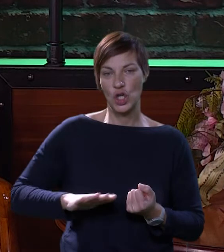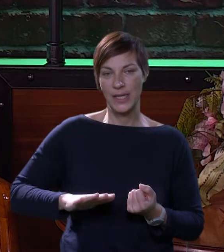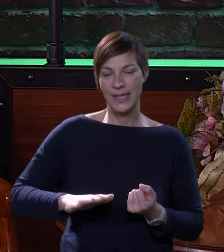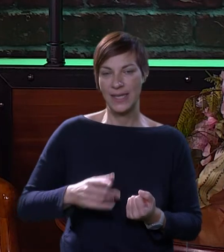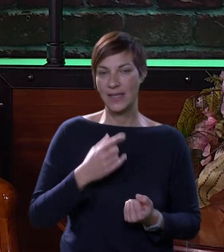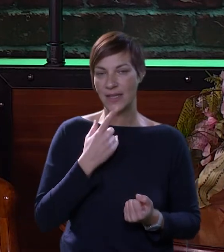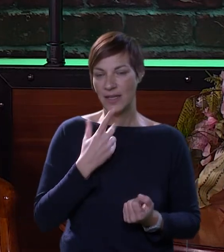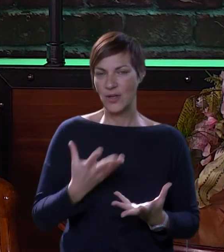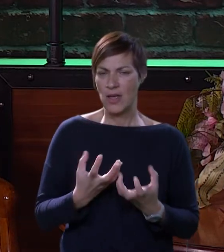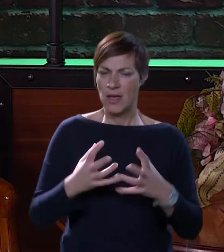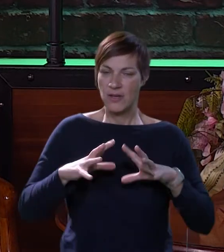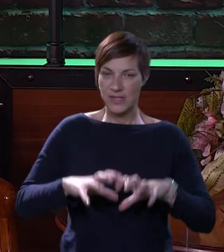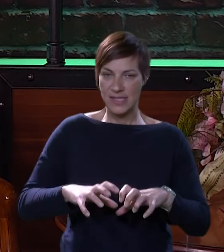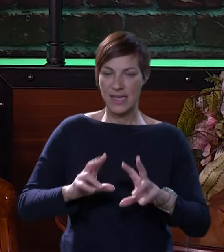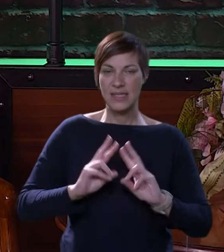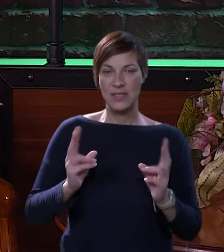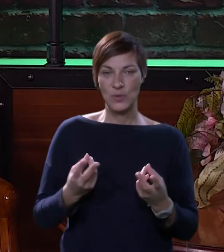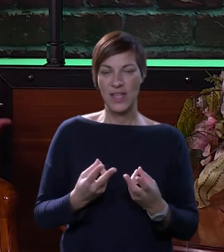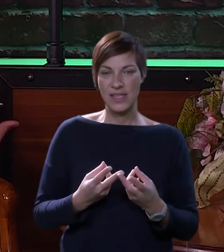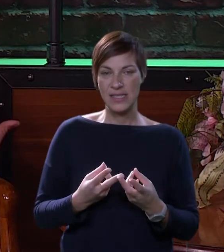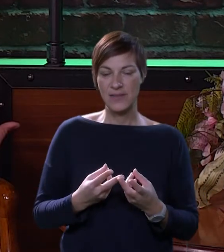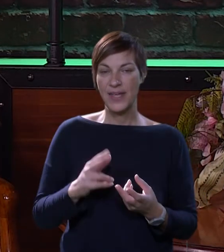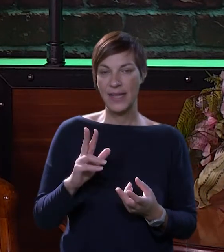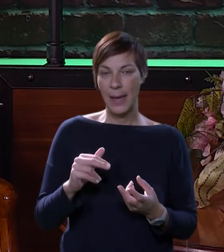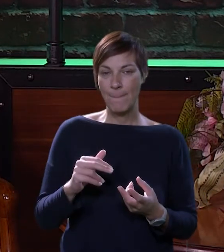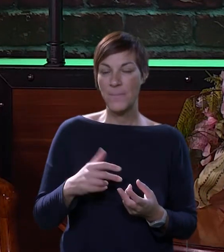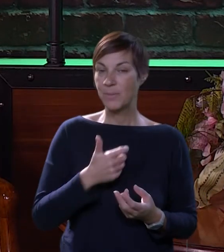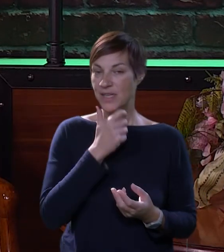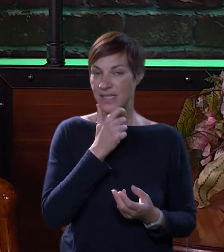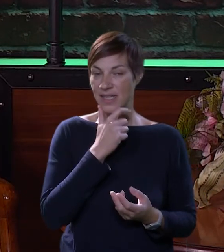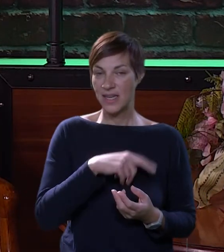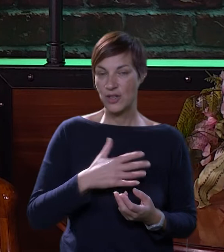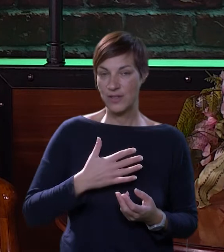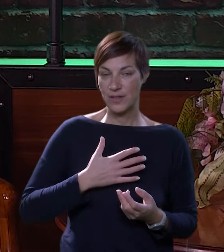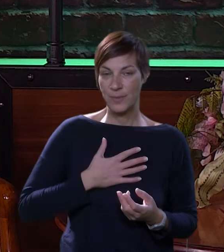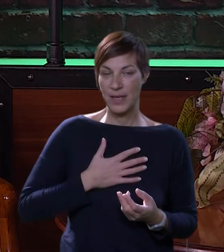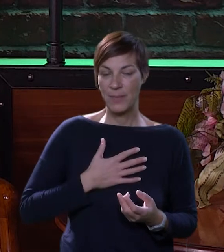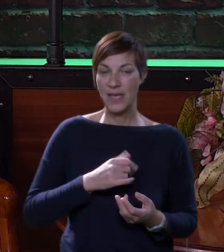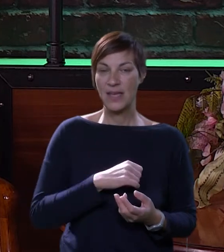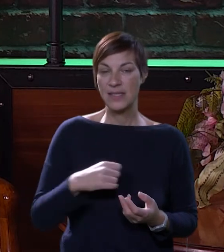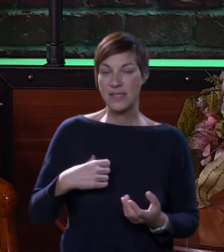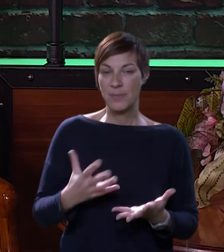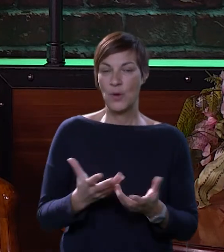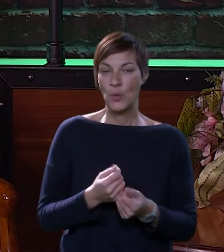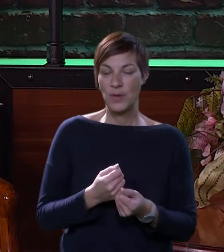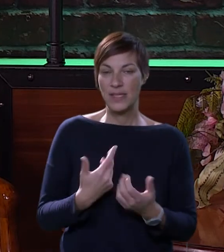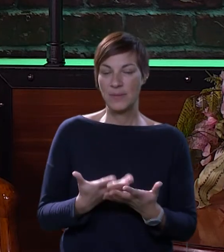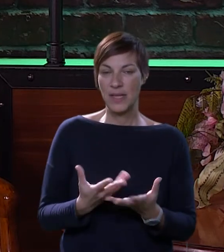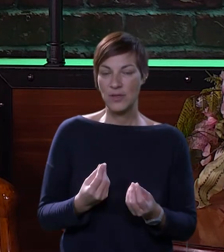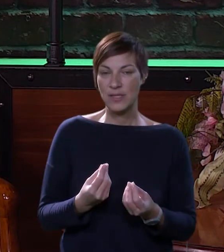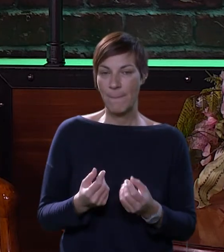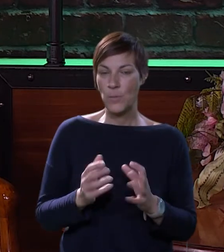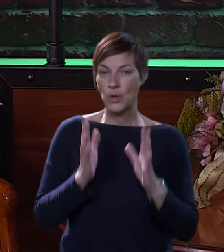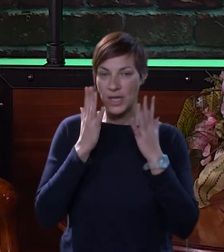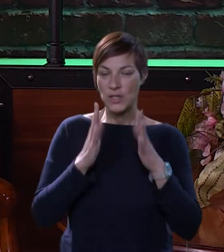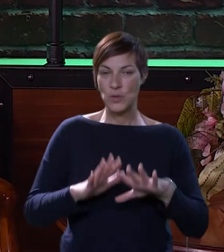tu koje je jako zagrizlo u taj svijet jer imamo i odrasle ljude, pa evo nekad i mi. Ja sama sebe uhvatim nekada, toliko sam puno